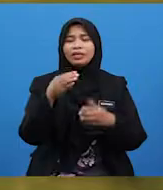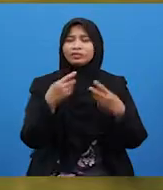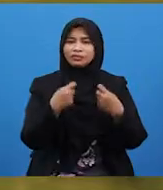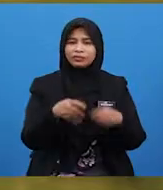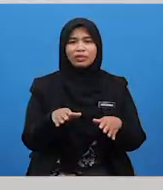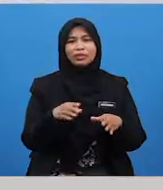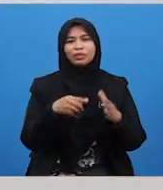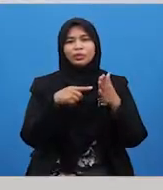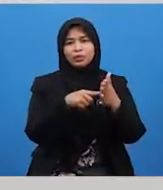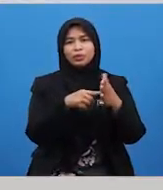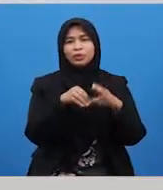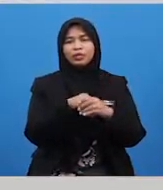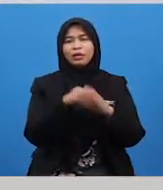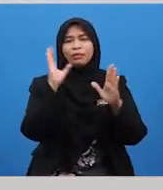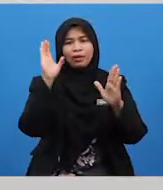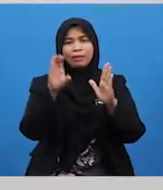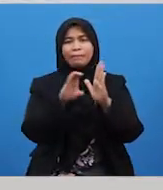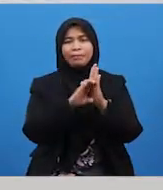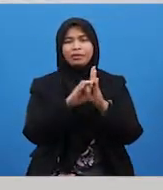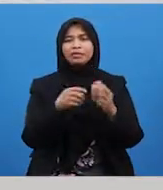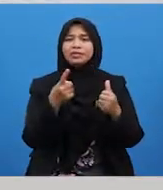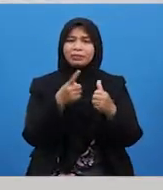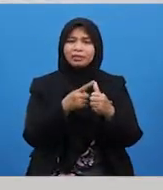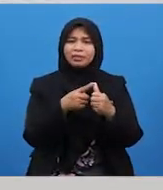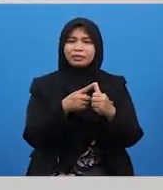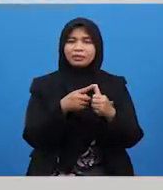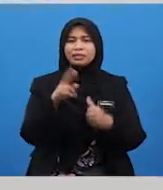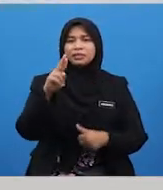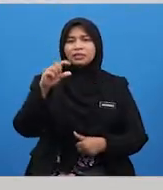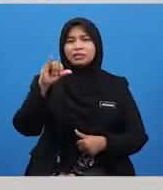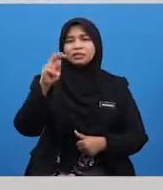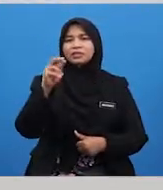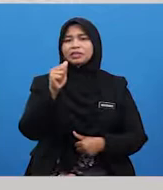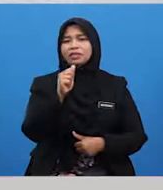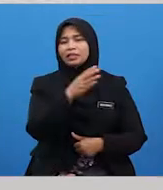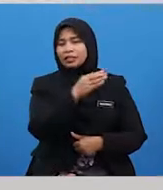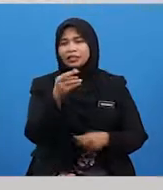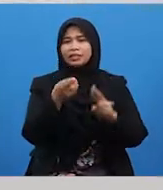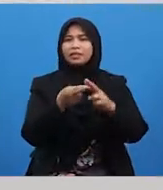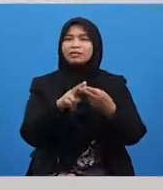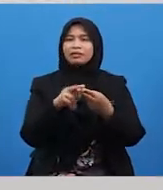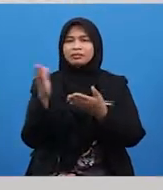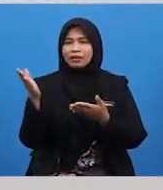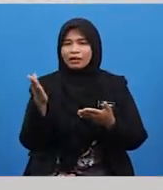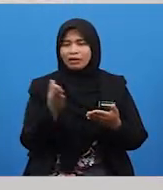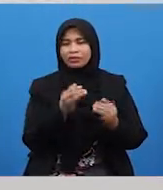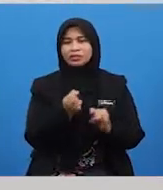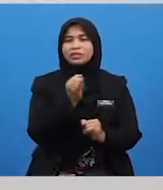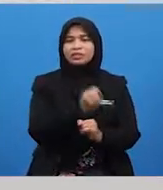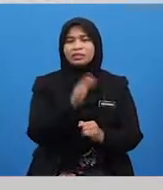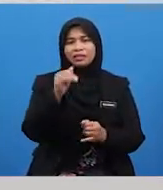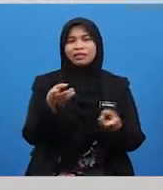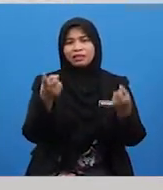gambar tadi. Yang pertama, Regina dan rakan-rakan menyambut jiran yang hadir dengan